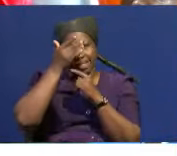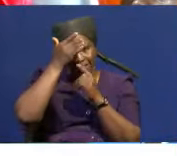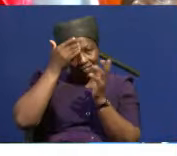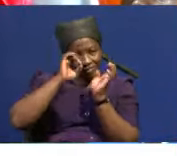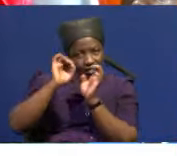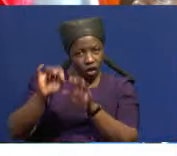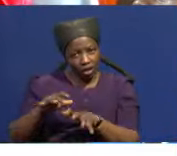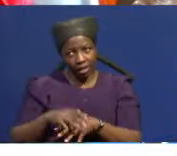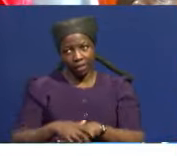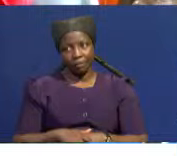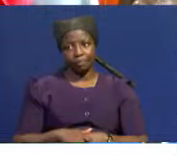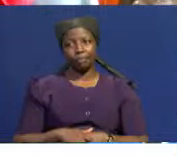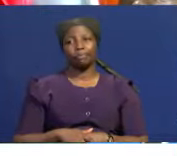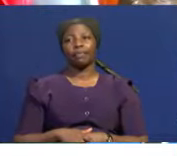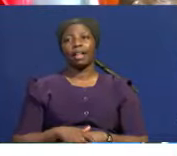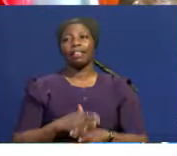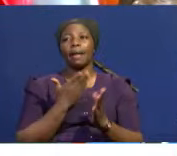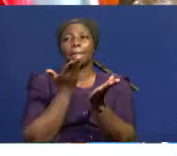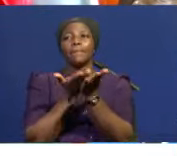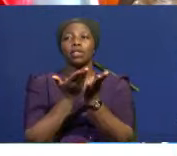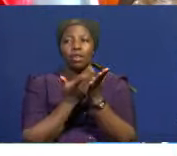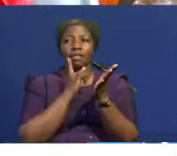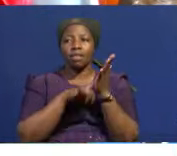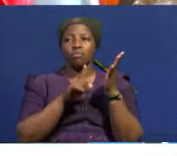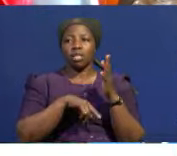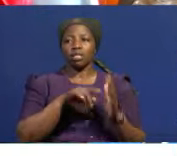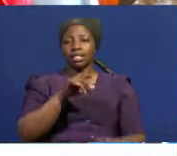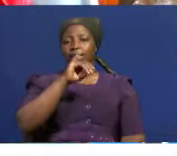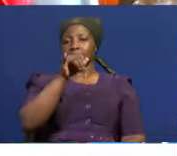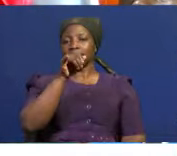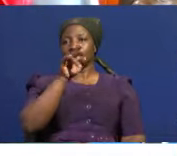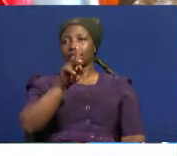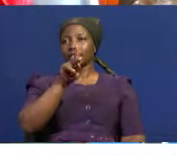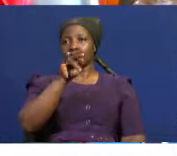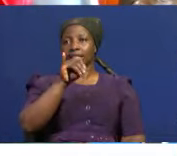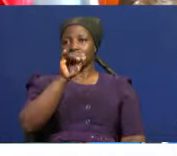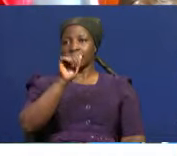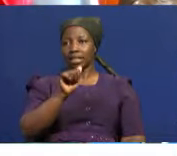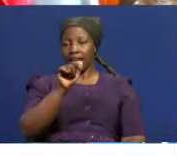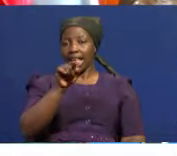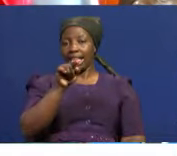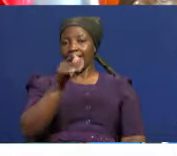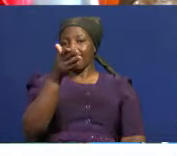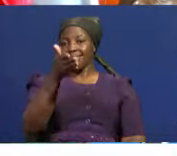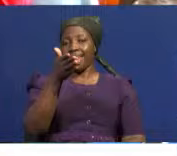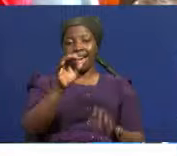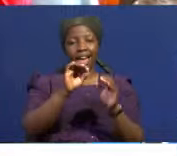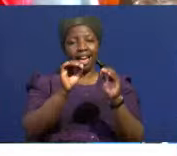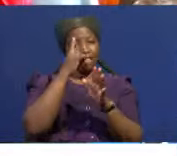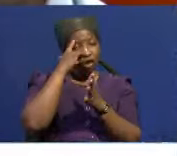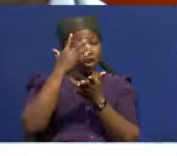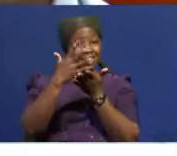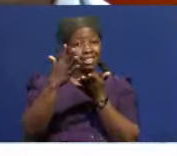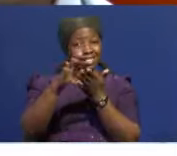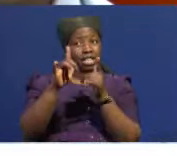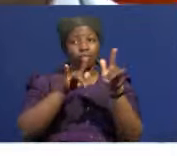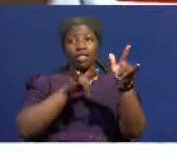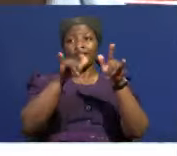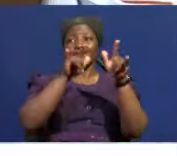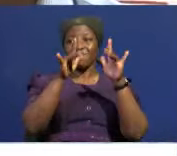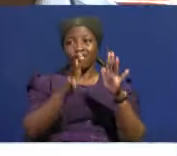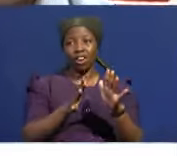in the petition, JKIA in the first place is not available for leasing to foreigners under